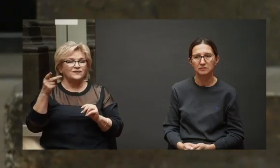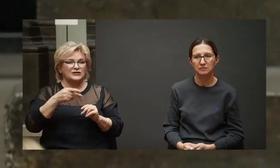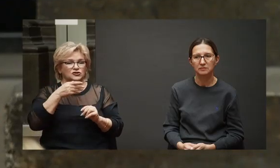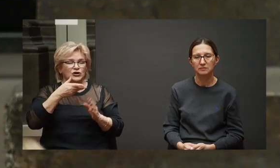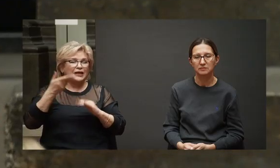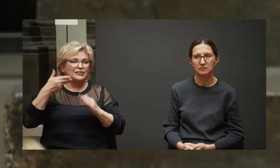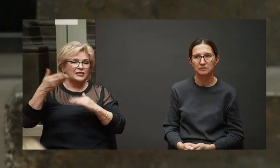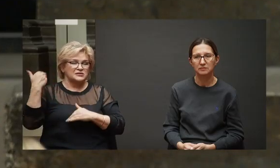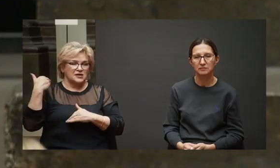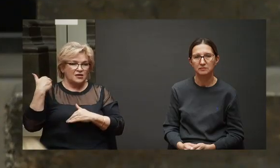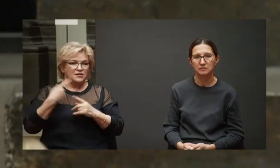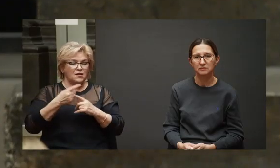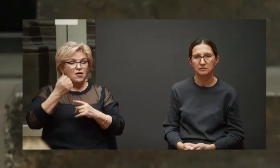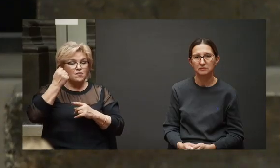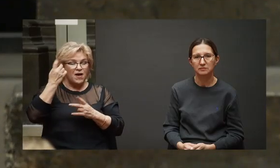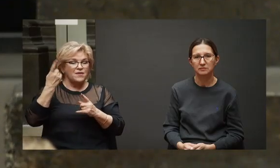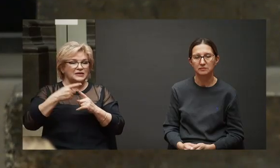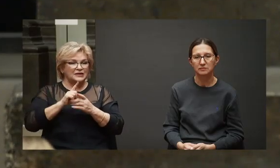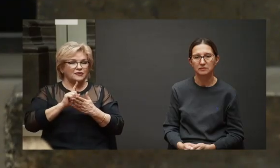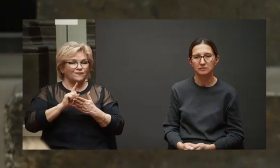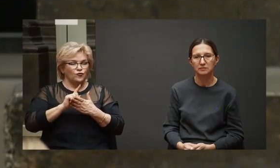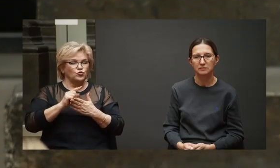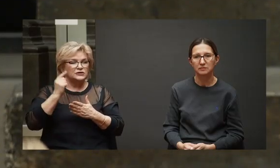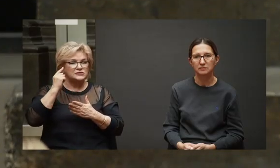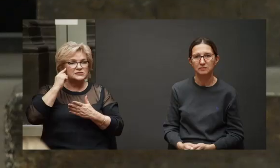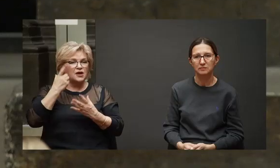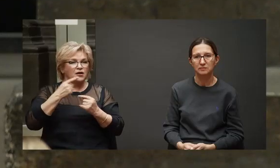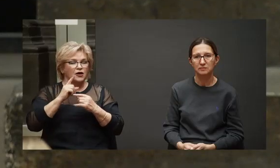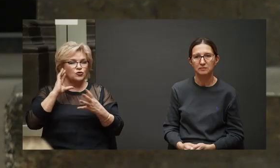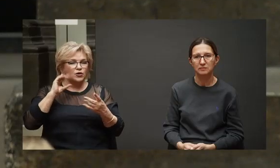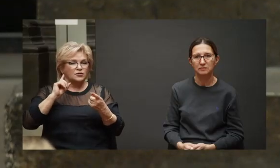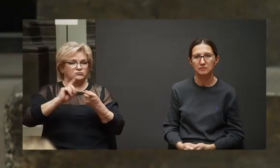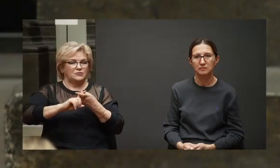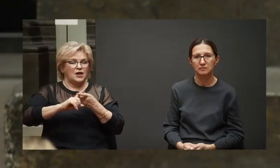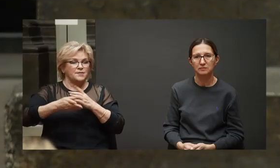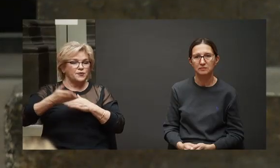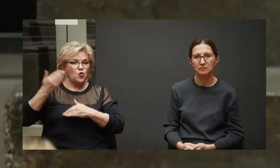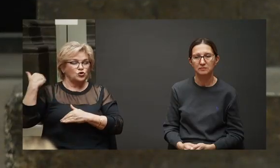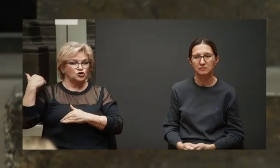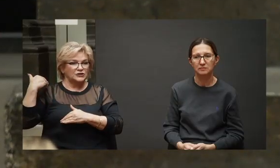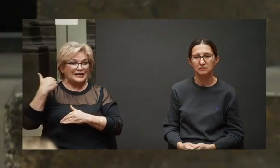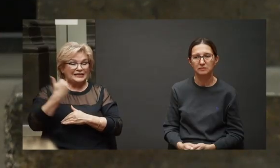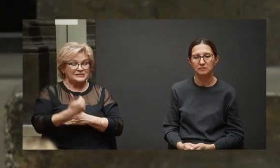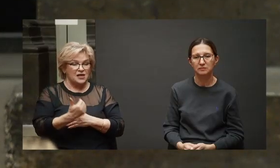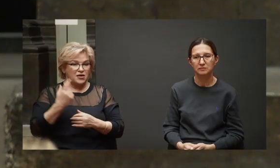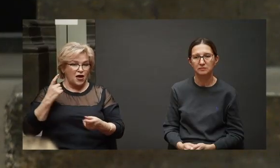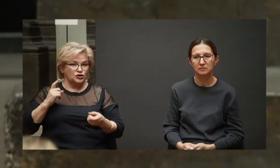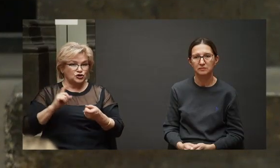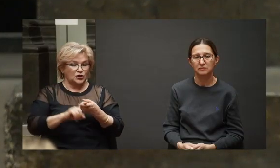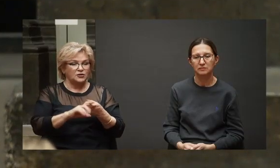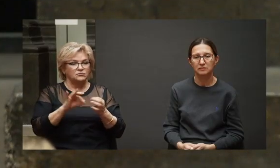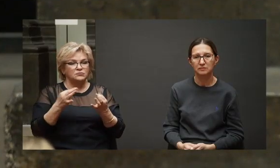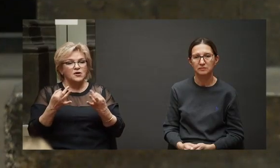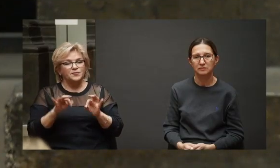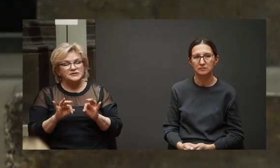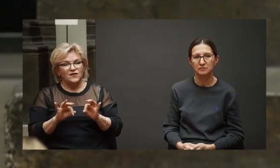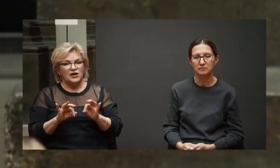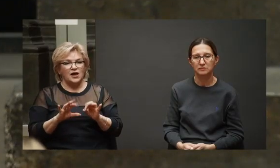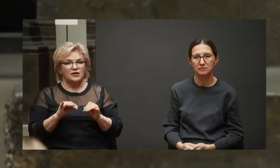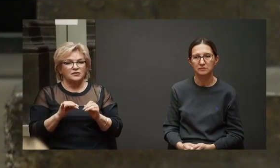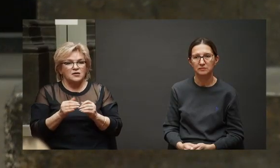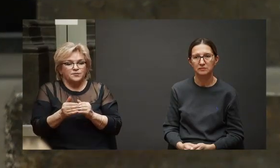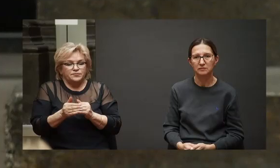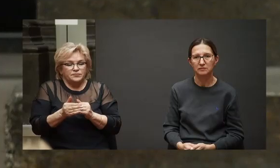лет назад данная память – это функция, которая соединяет прошлое с настоящим и позволяет